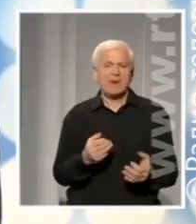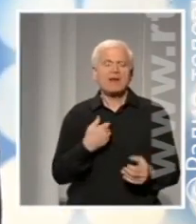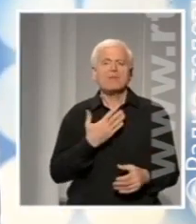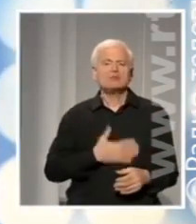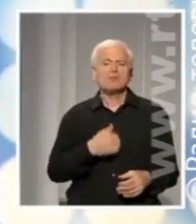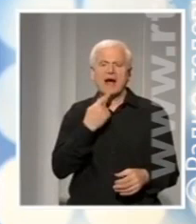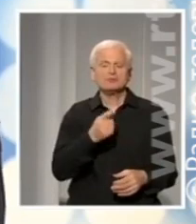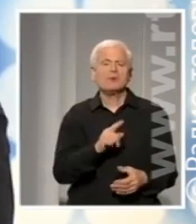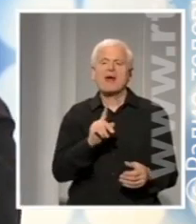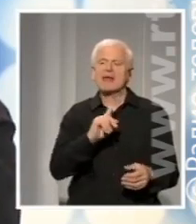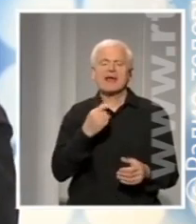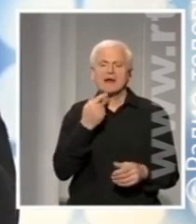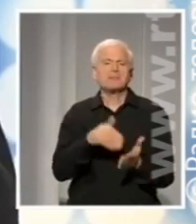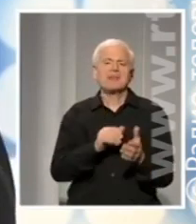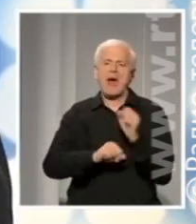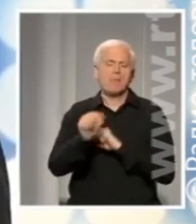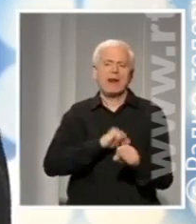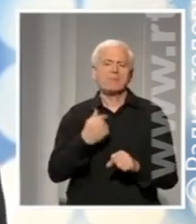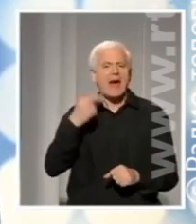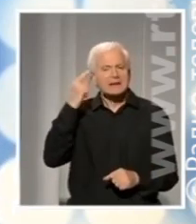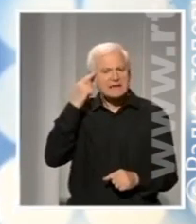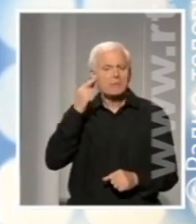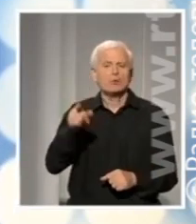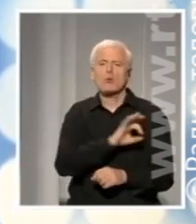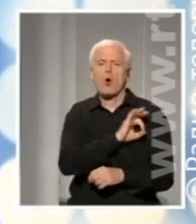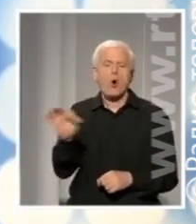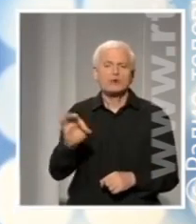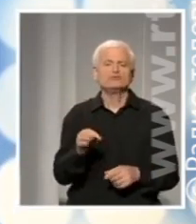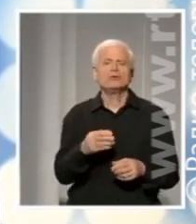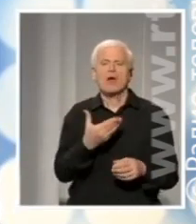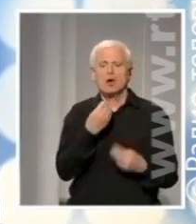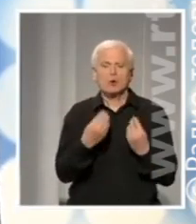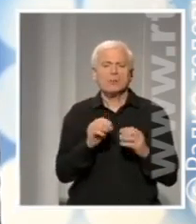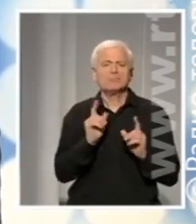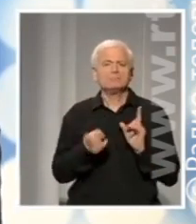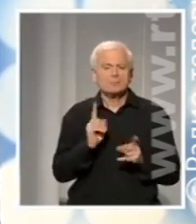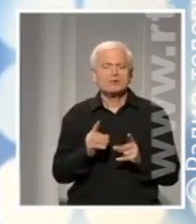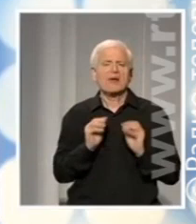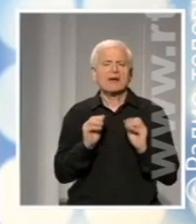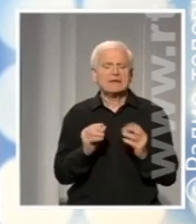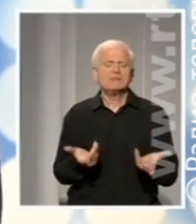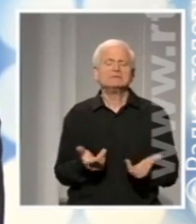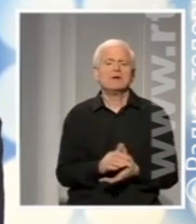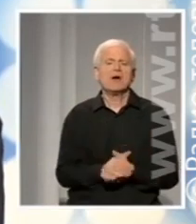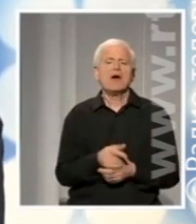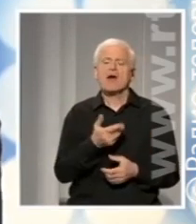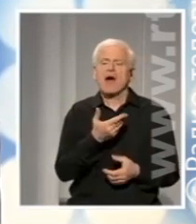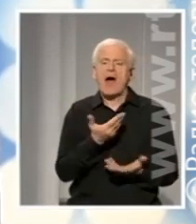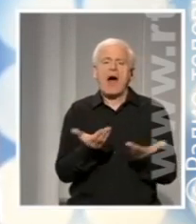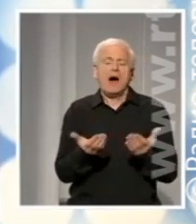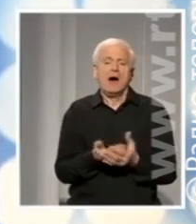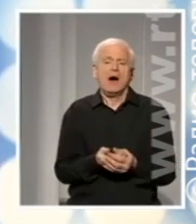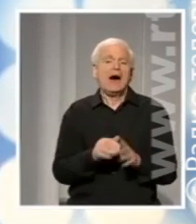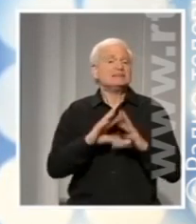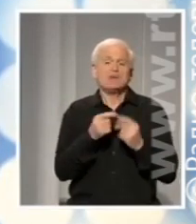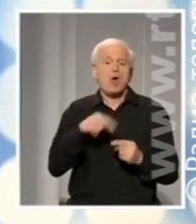smislu da bilo koga treba ovde da branim, jer smatram da su to sve izvrsni nastavnici pedagozi i da njima odbrana te vrste nije potrebna.